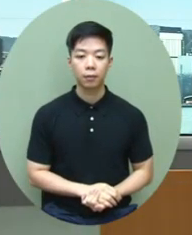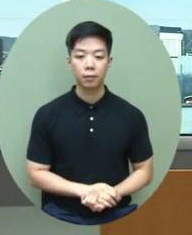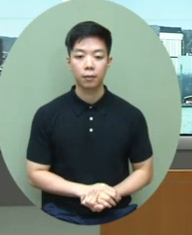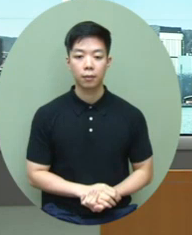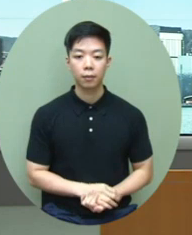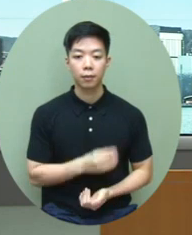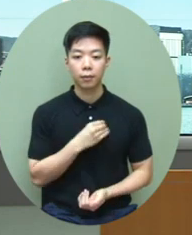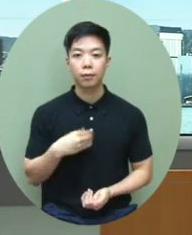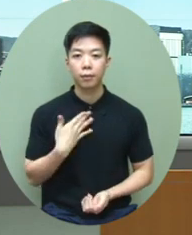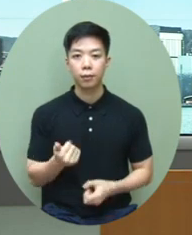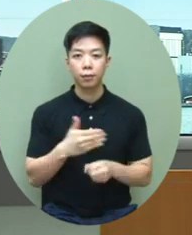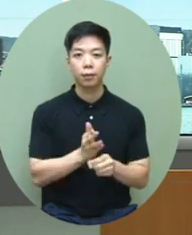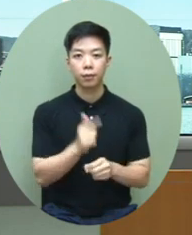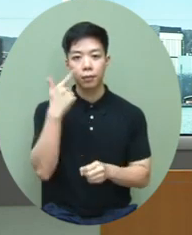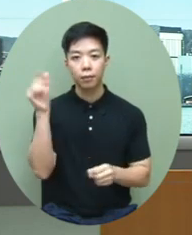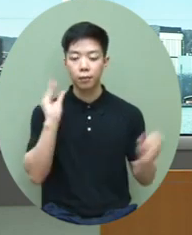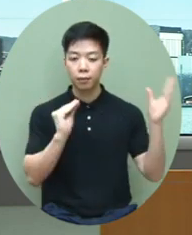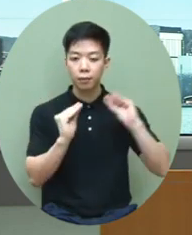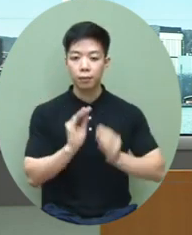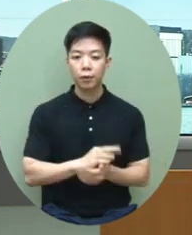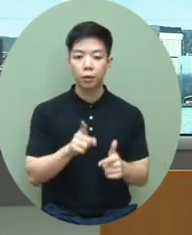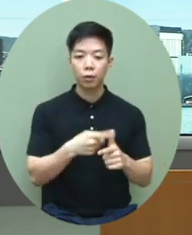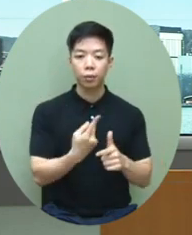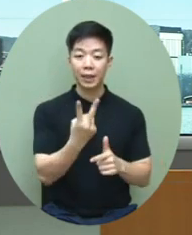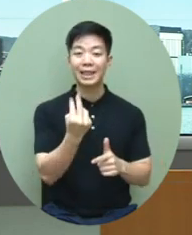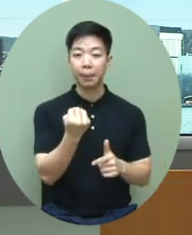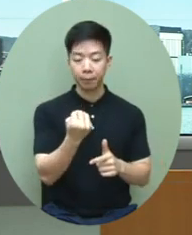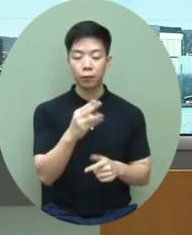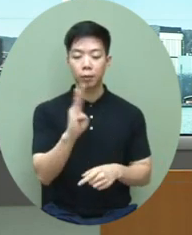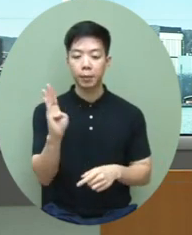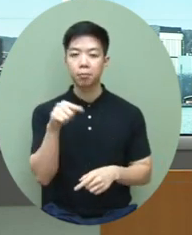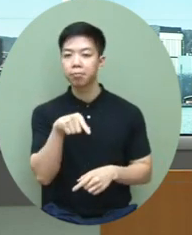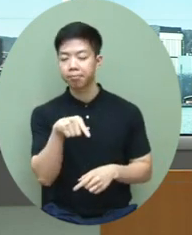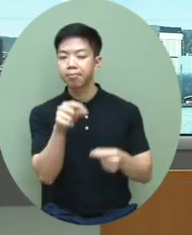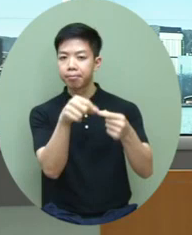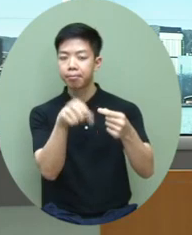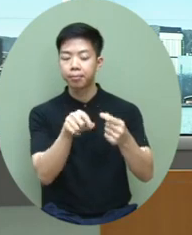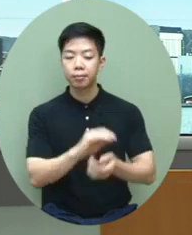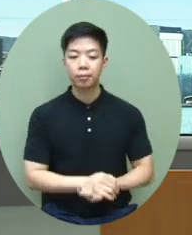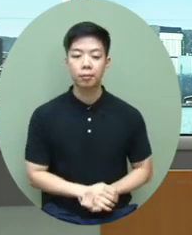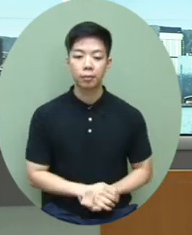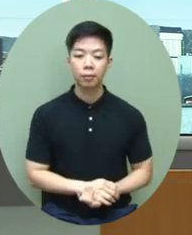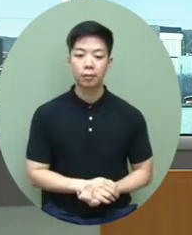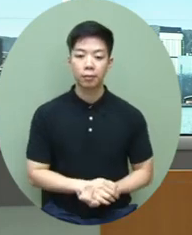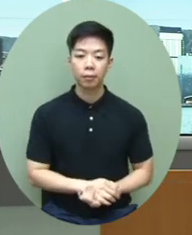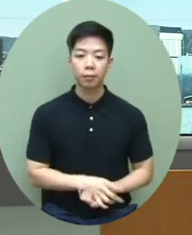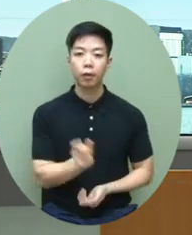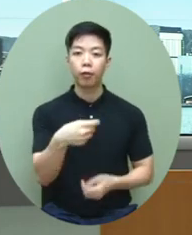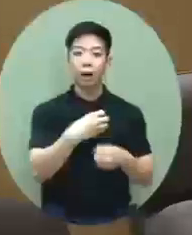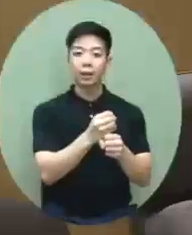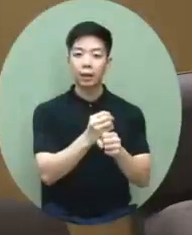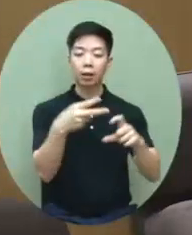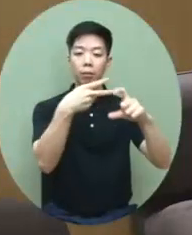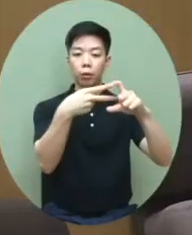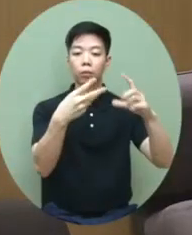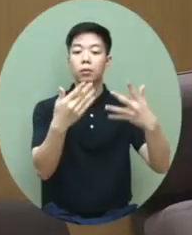醫生你好，陳生物。即係首先想問翻20個月大女嬰嗰度，就係想問下佢佢快測陽性之